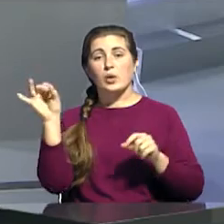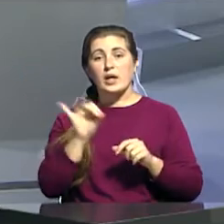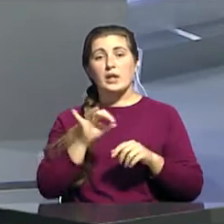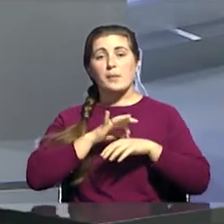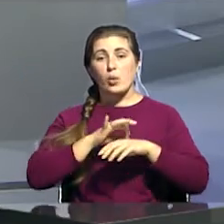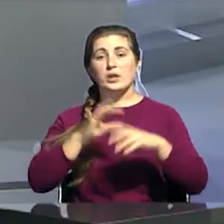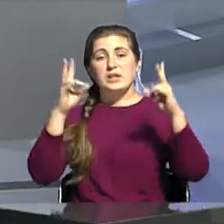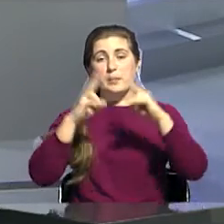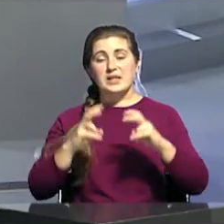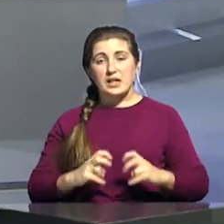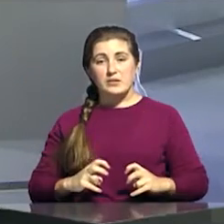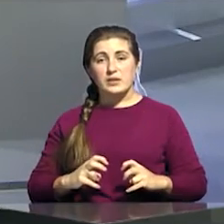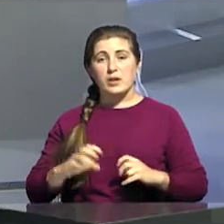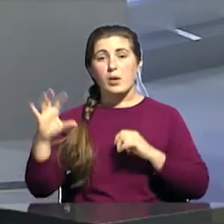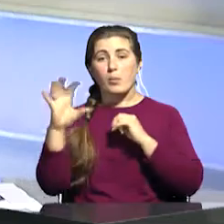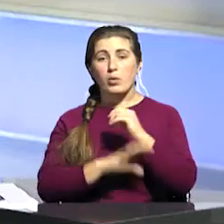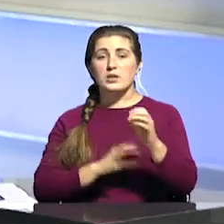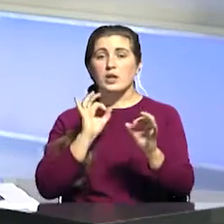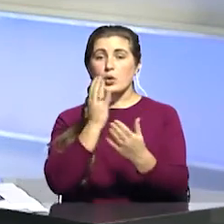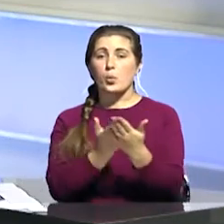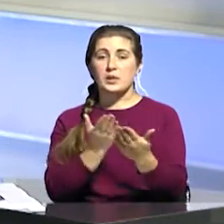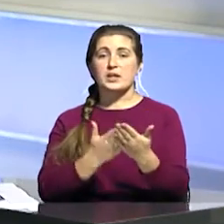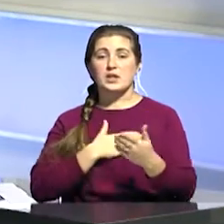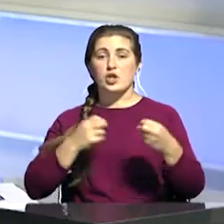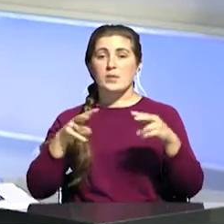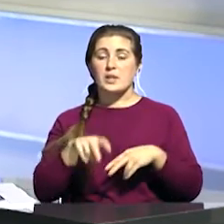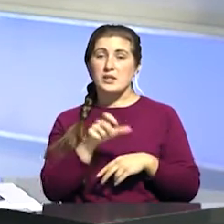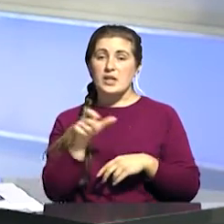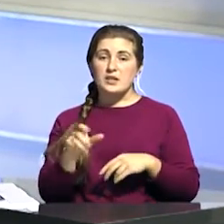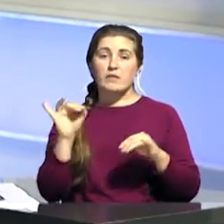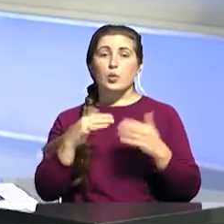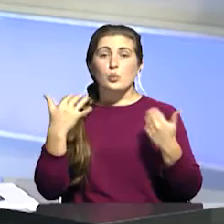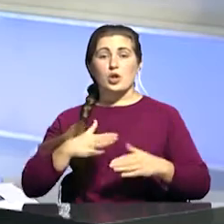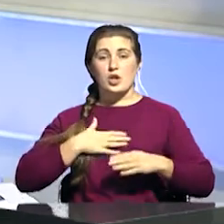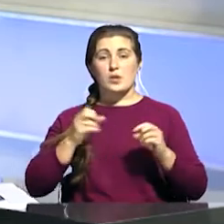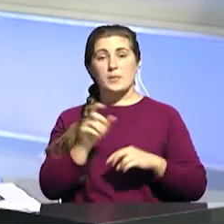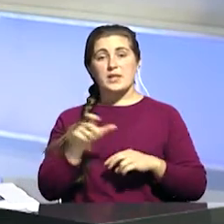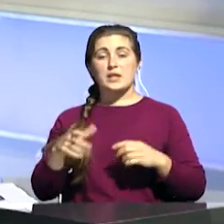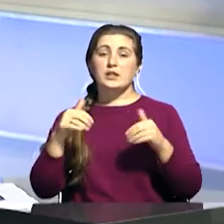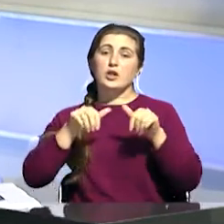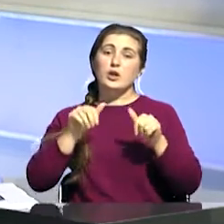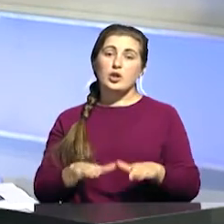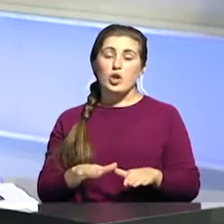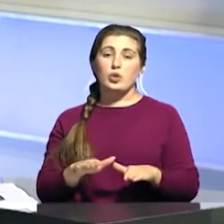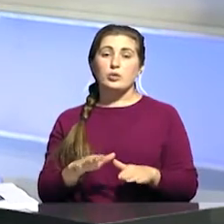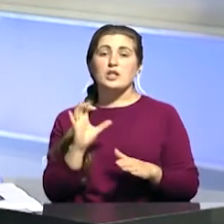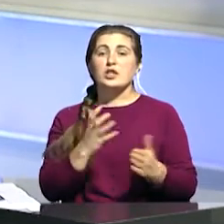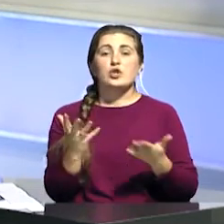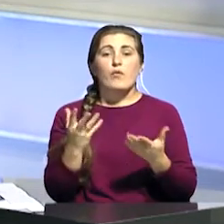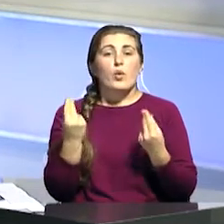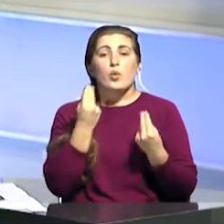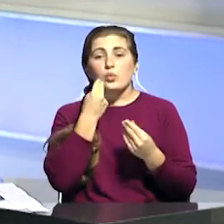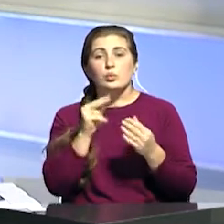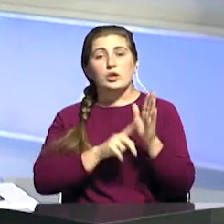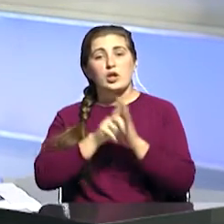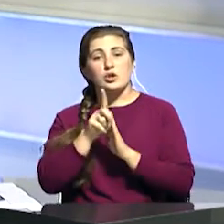проходит до обследования после рекомендации наших специалистов, и уже наши специалисты решают, с чего лучше начать